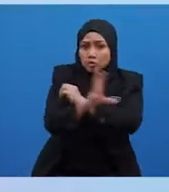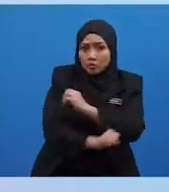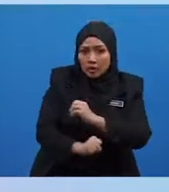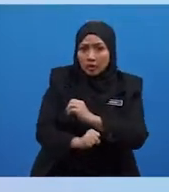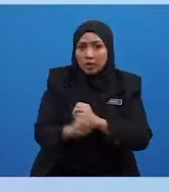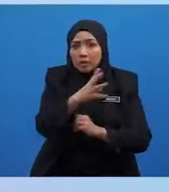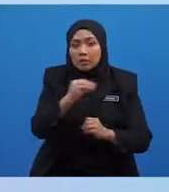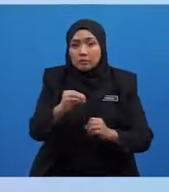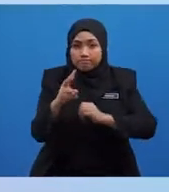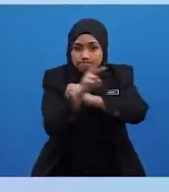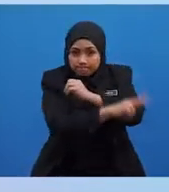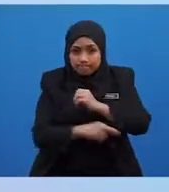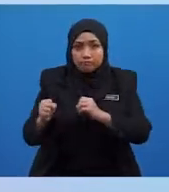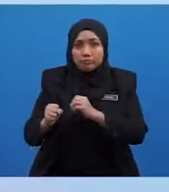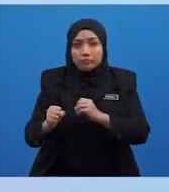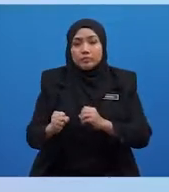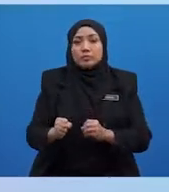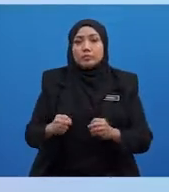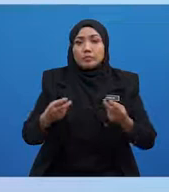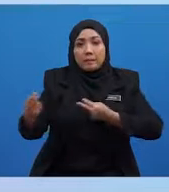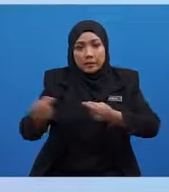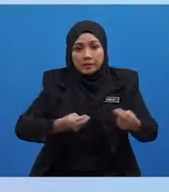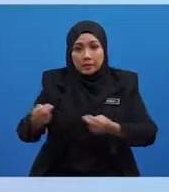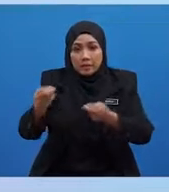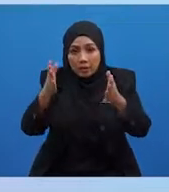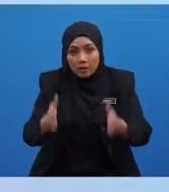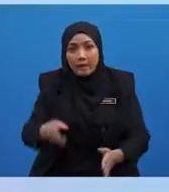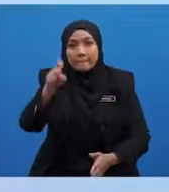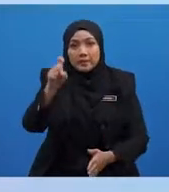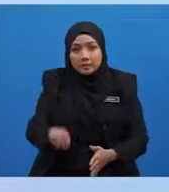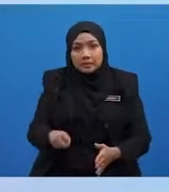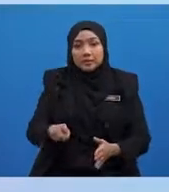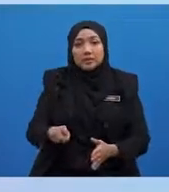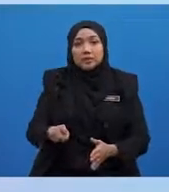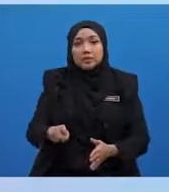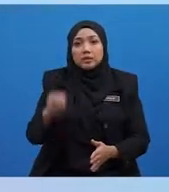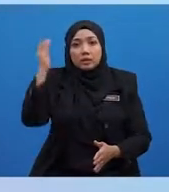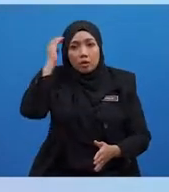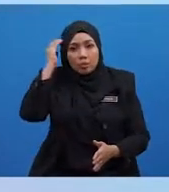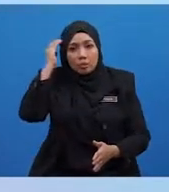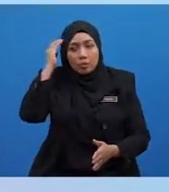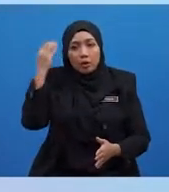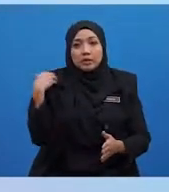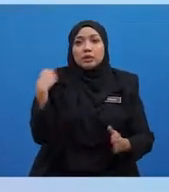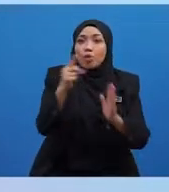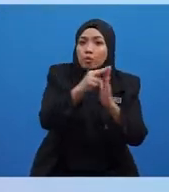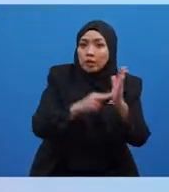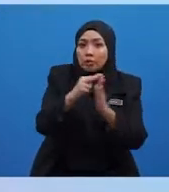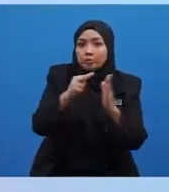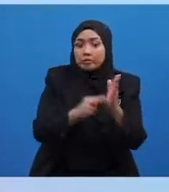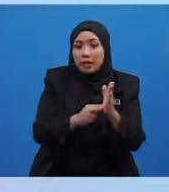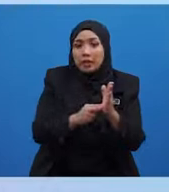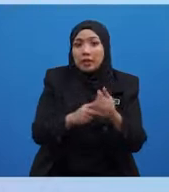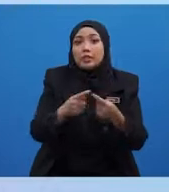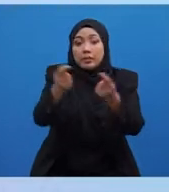peniaga perlu memastikan terdapat undang-undang yang melindungi perniagaan mereka di tempat